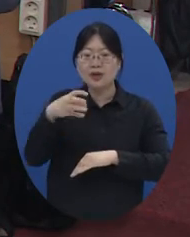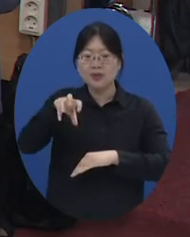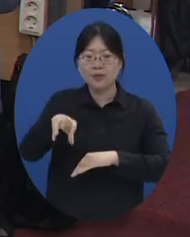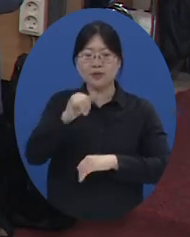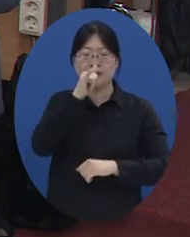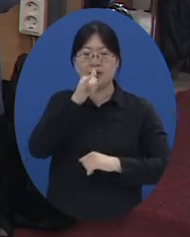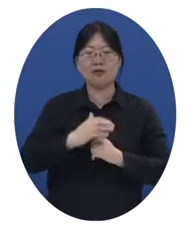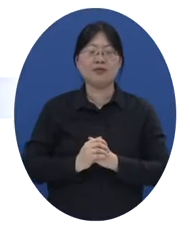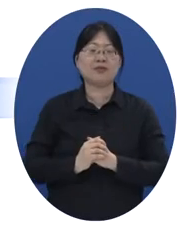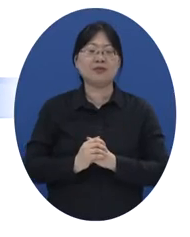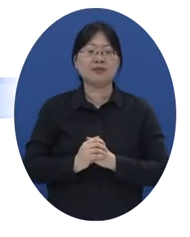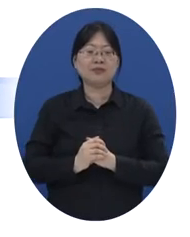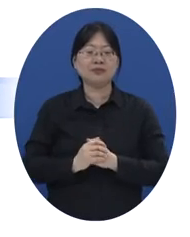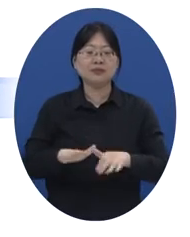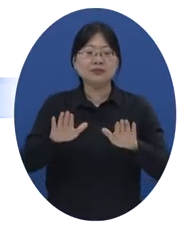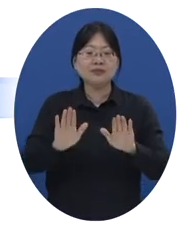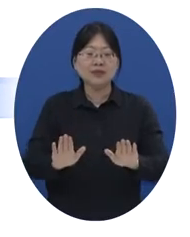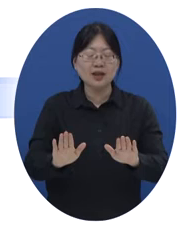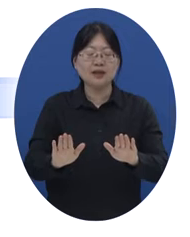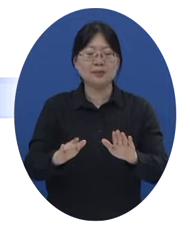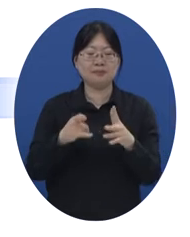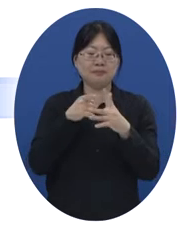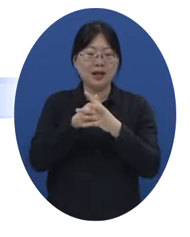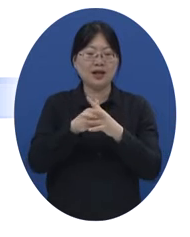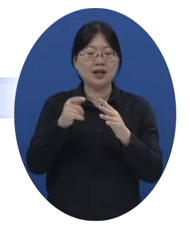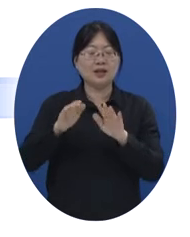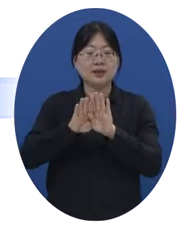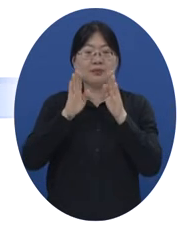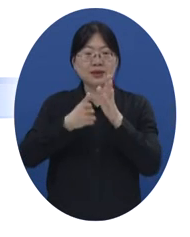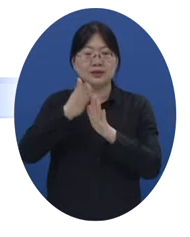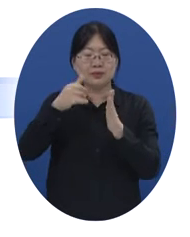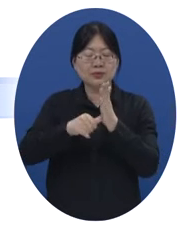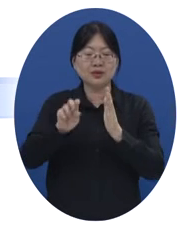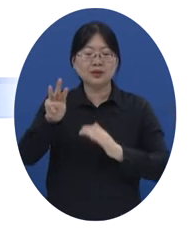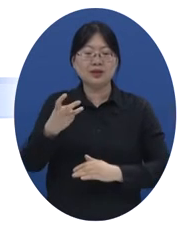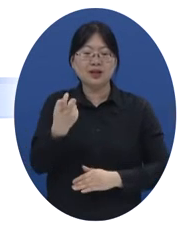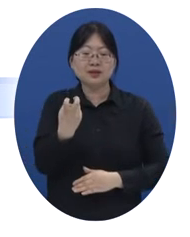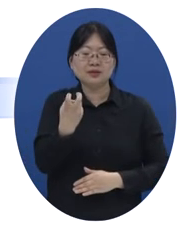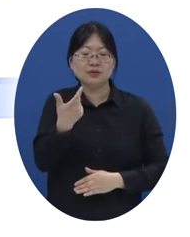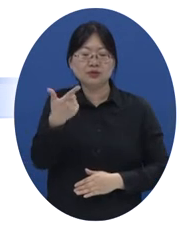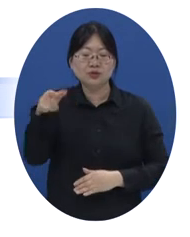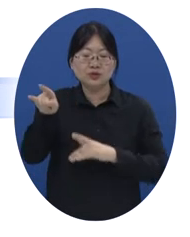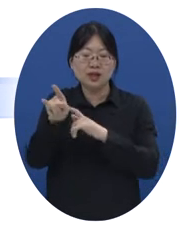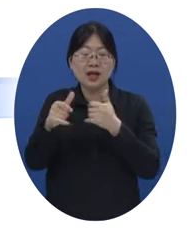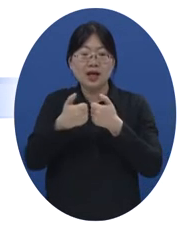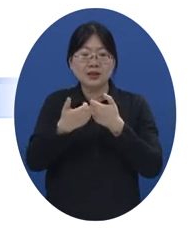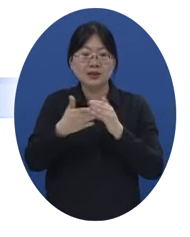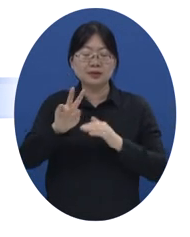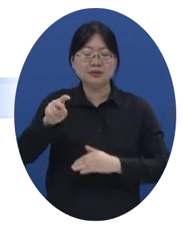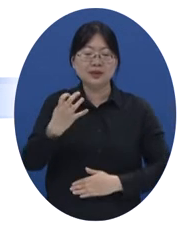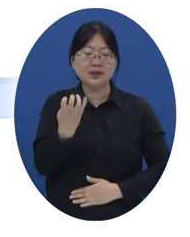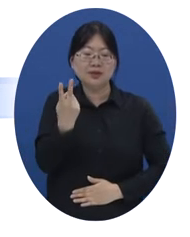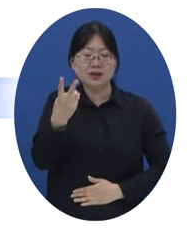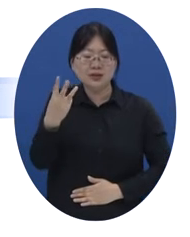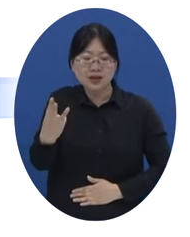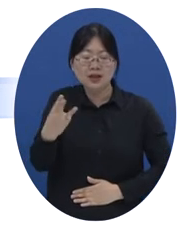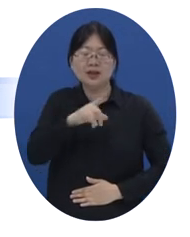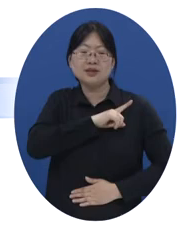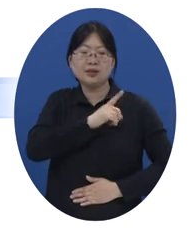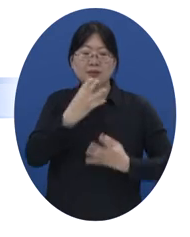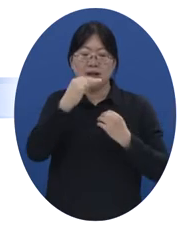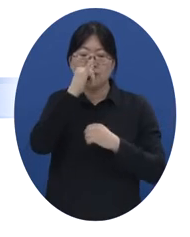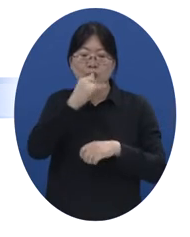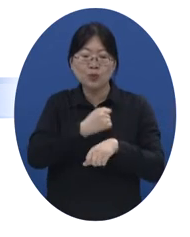곳입니다 현재도 가 파악한 개방 설마 는 모두 326 개 입니다 회의실이 243 개 도 가족 많구요